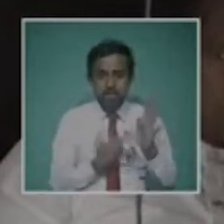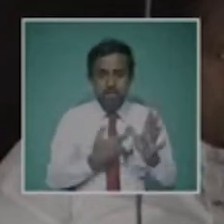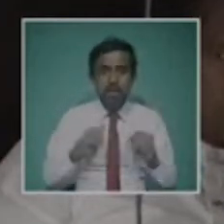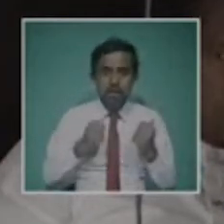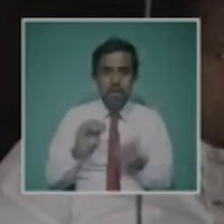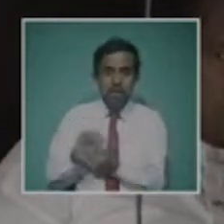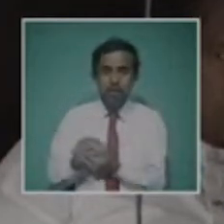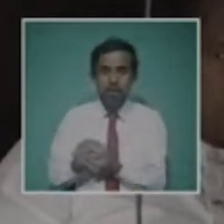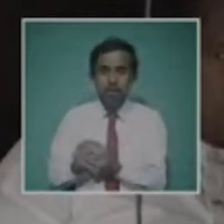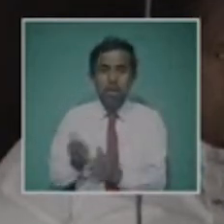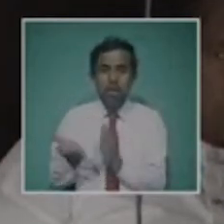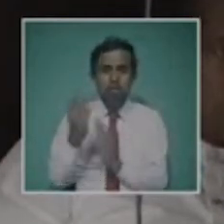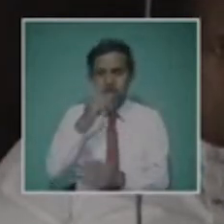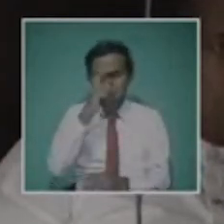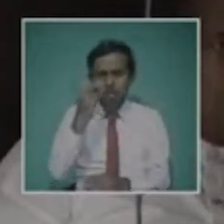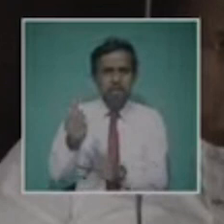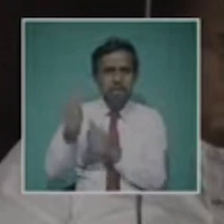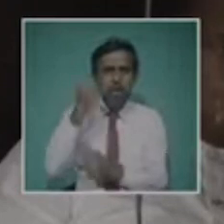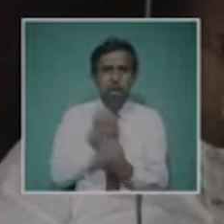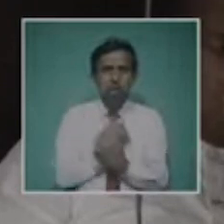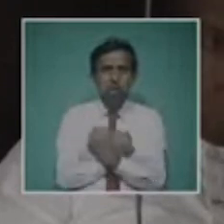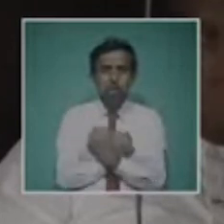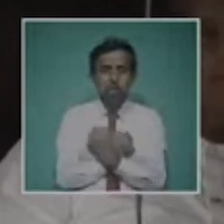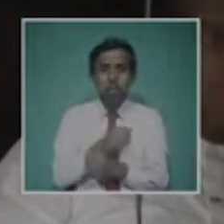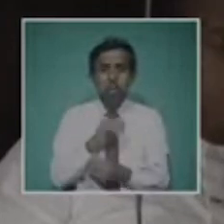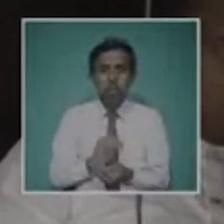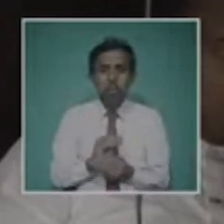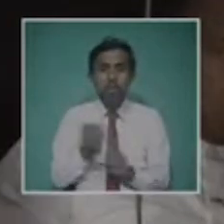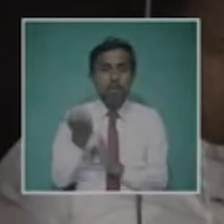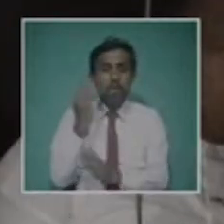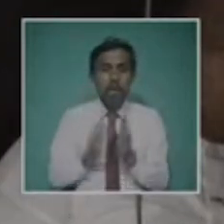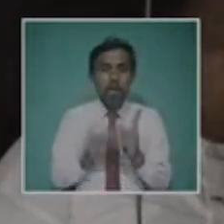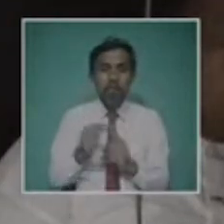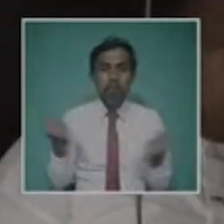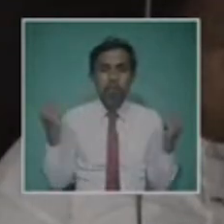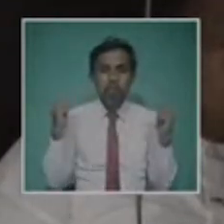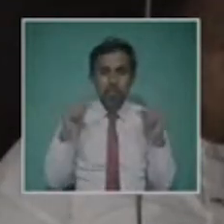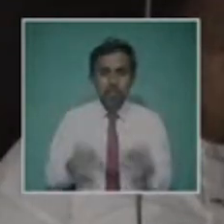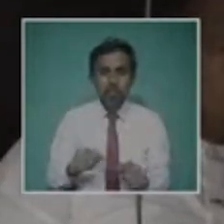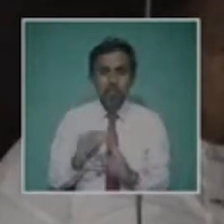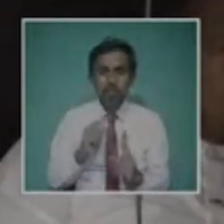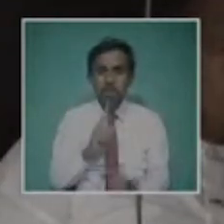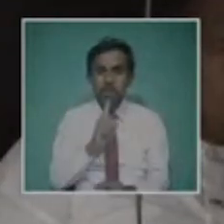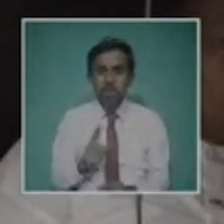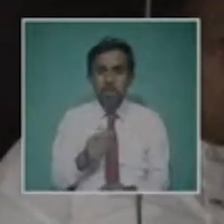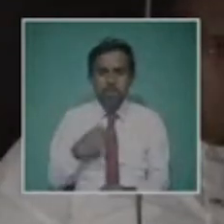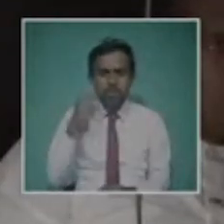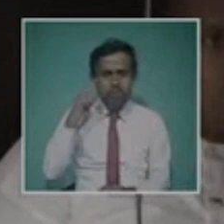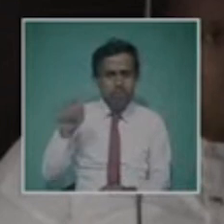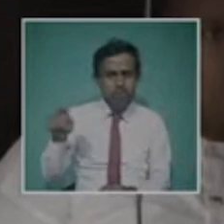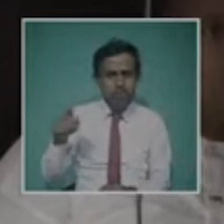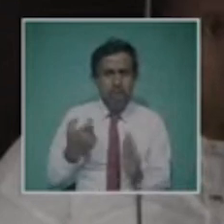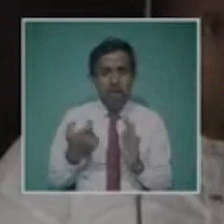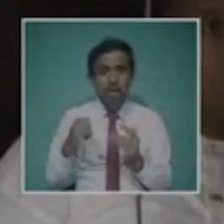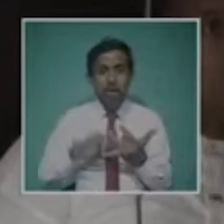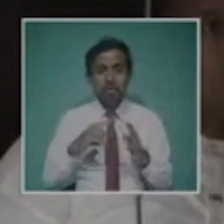පහුය මාස කීපයකට කලින් පොලිසිය බාර හිටපු ඇමතිවරයා මෙතන ඇවිල්ලා පාර්ලිමේන්තුවේ කිව්වා අපි සැක කරනවා සාරා